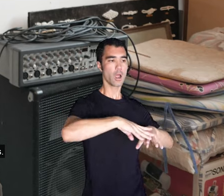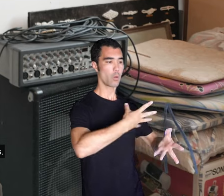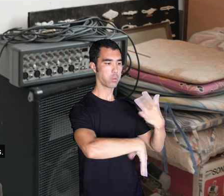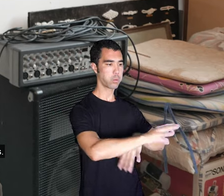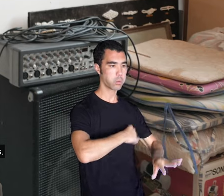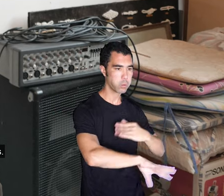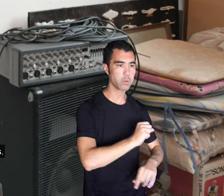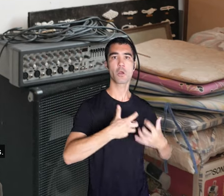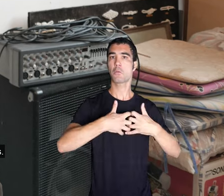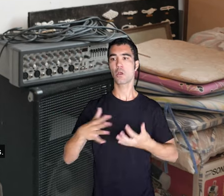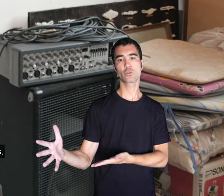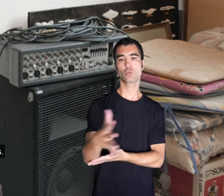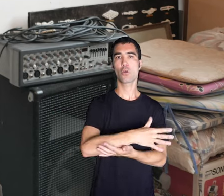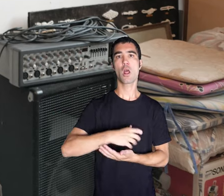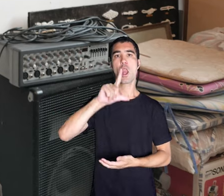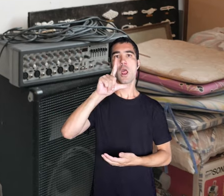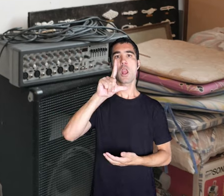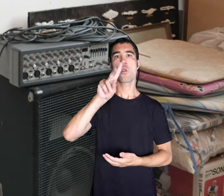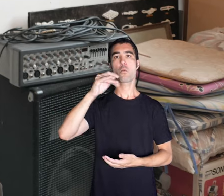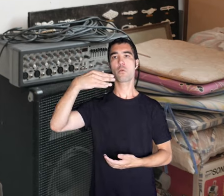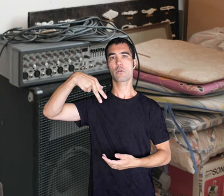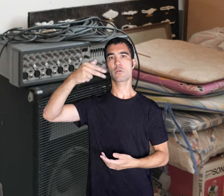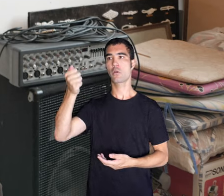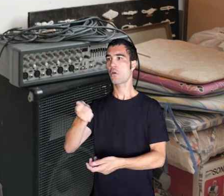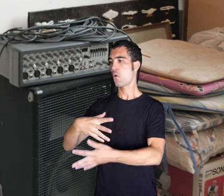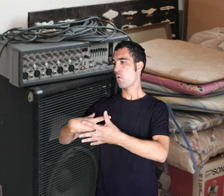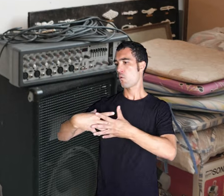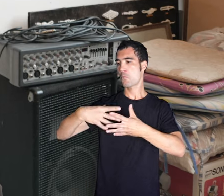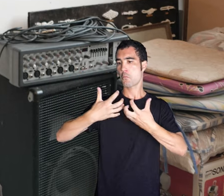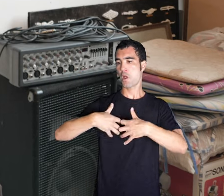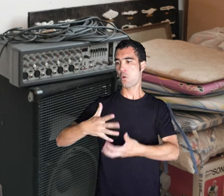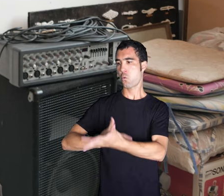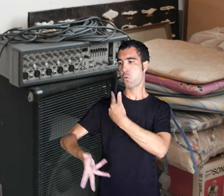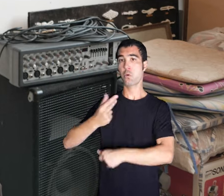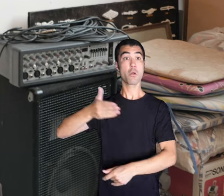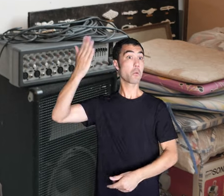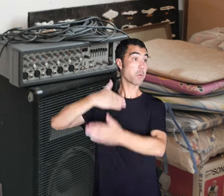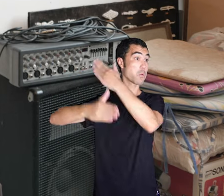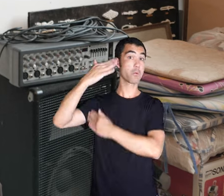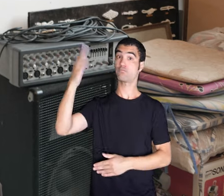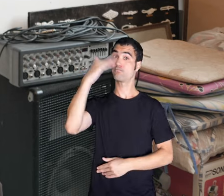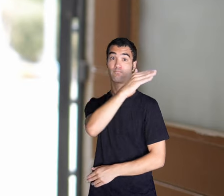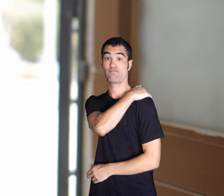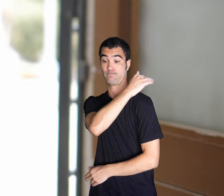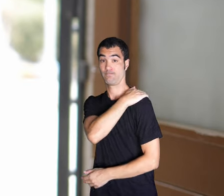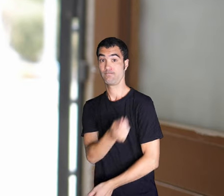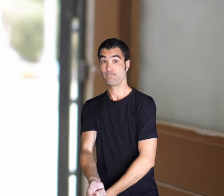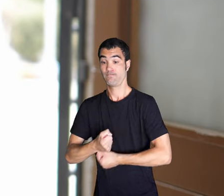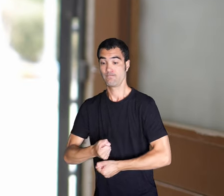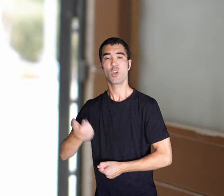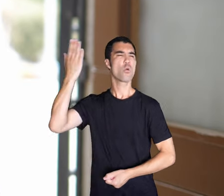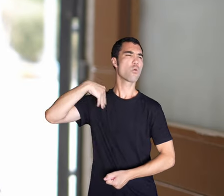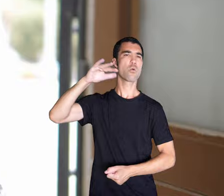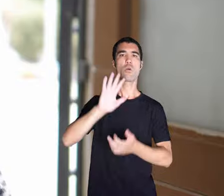Tenen maquinilla per les llampugues. Cosa que antes això no era. tot havia de sortir de llom. Antes empleàvem